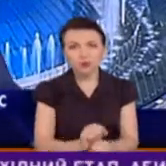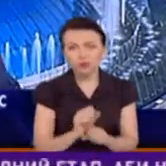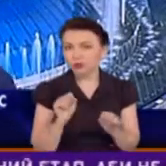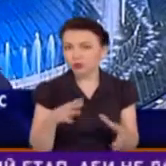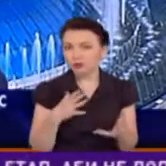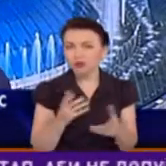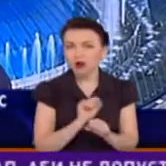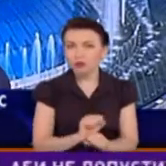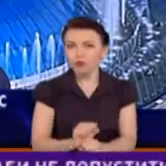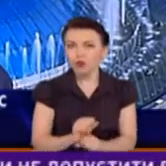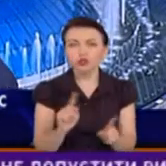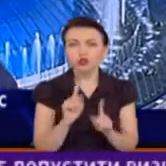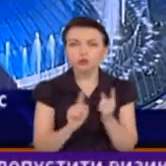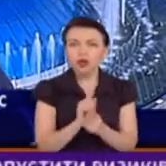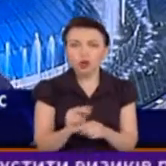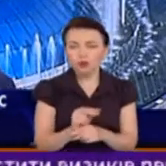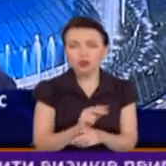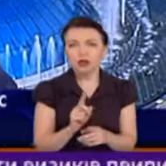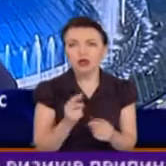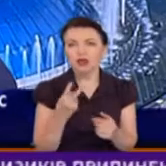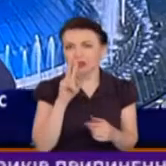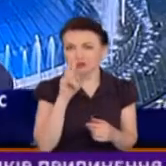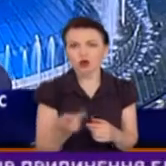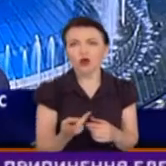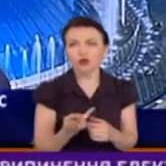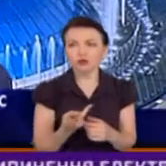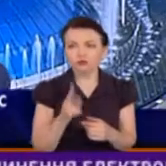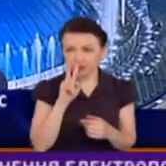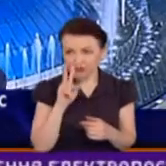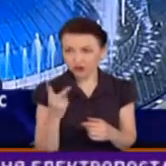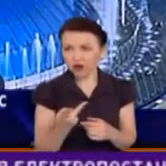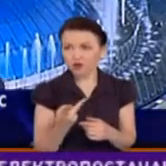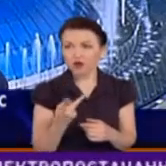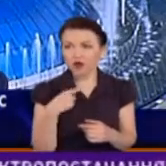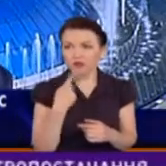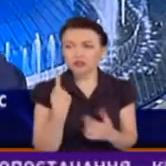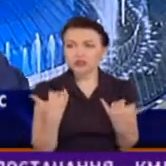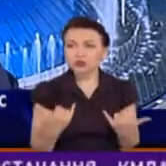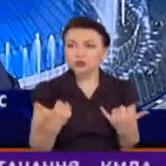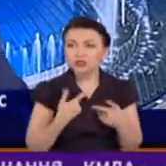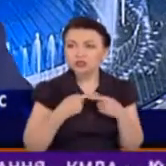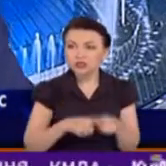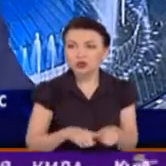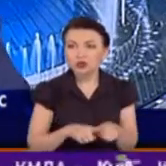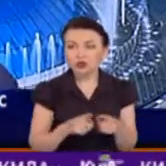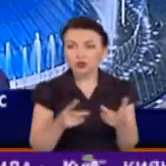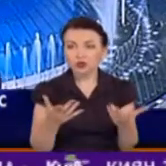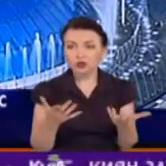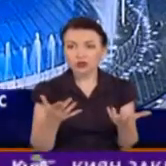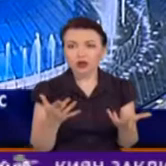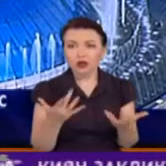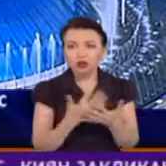може пригальмувати, щось там переробити, бо якби 2 роки, ми ж тільки що говорили за сучасні технології, хайперлуп